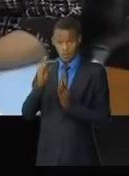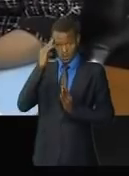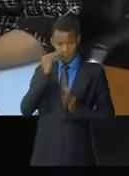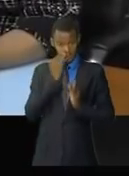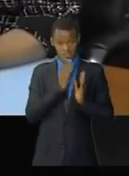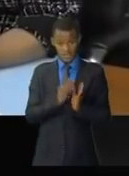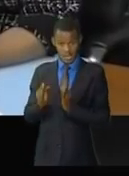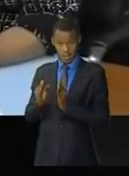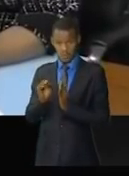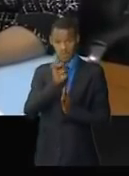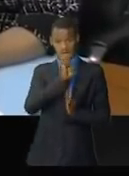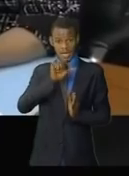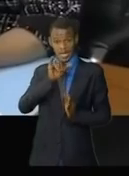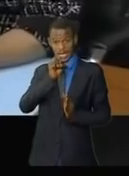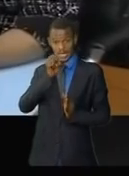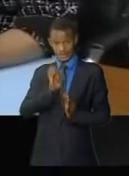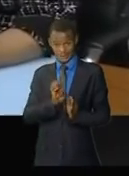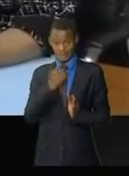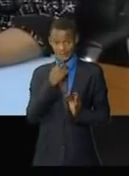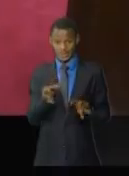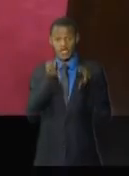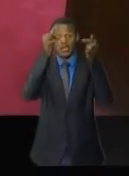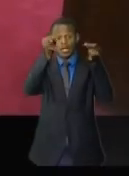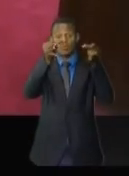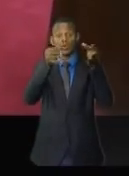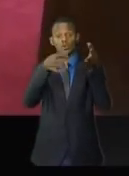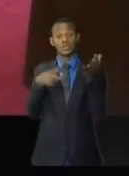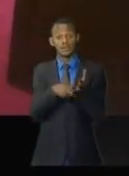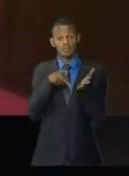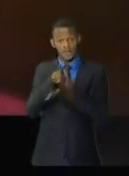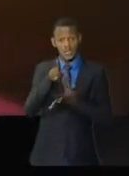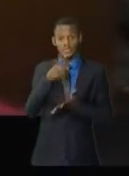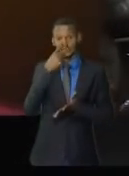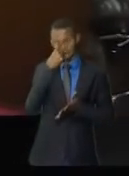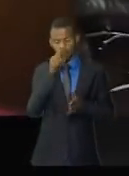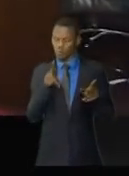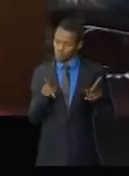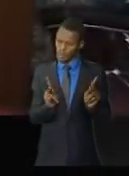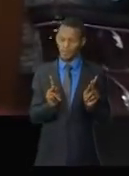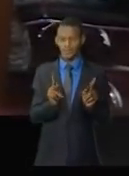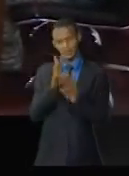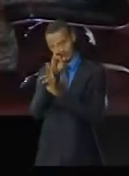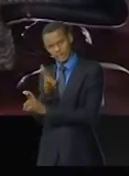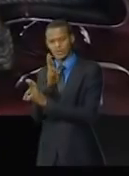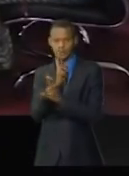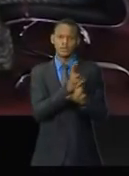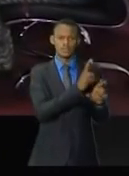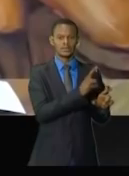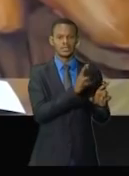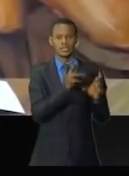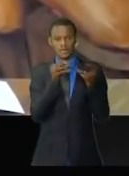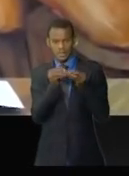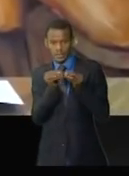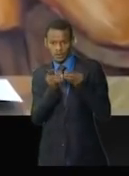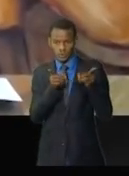s'acquitter de leurs obligations fiscales. La réunion du comité des conjonctures tenue sous la direction du Premier ministre Ilunga